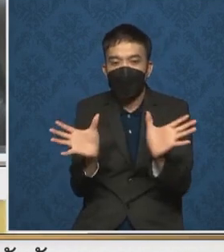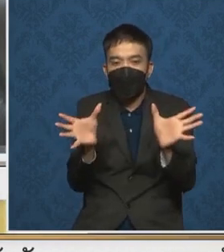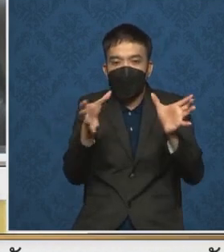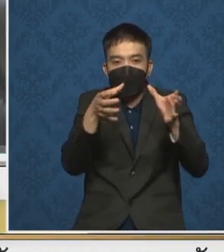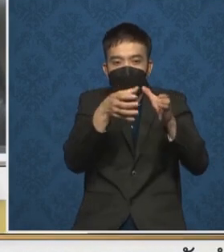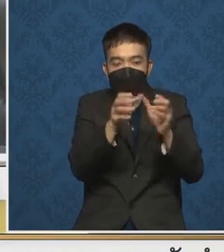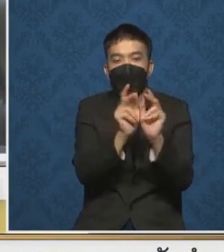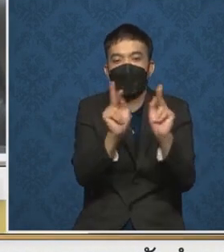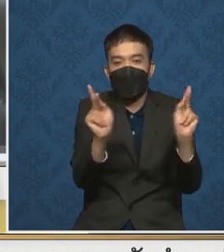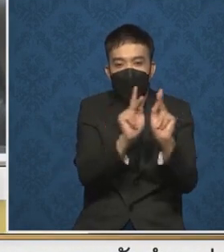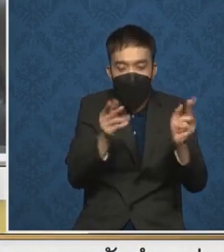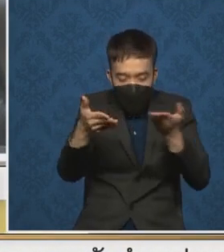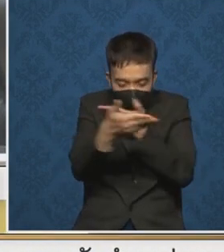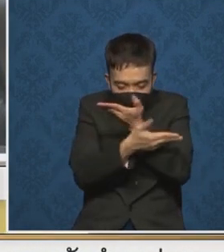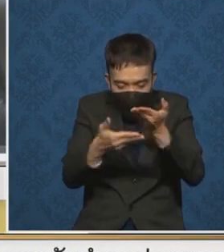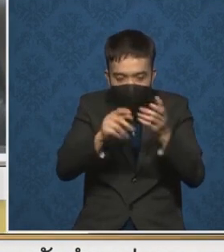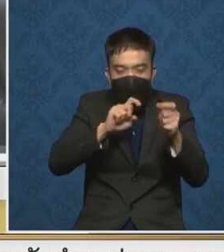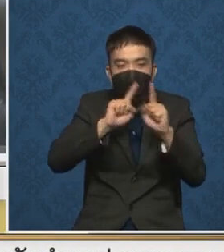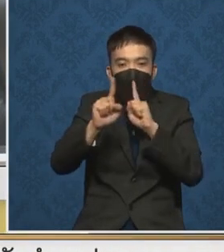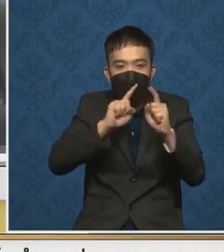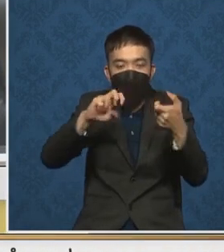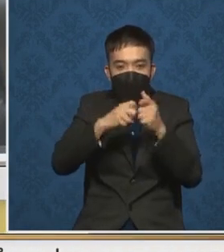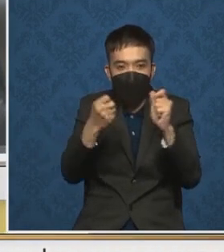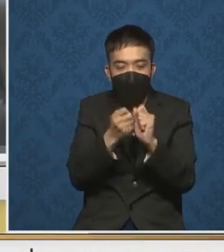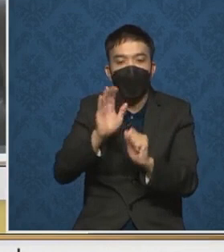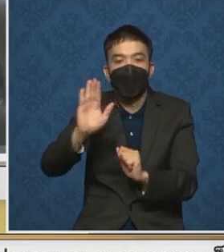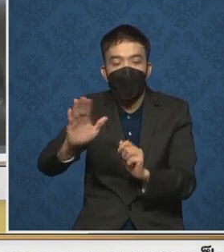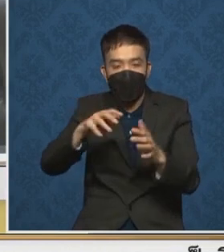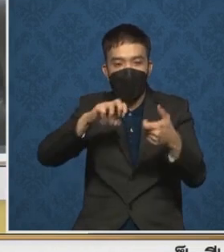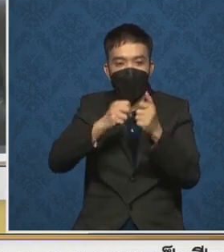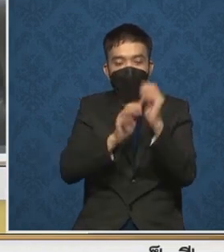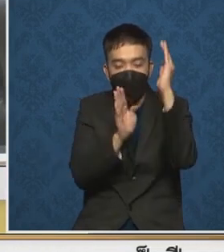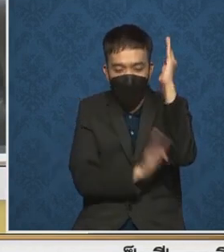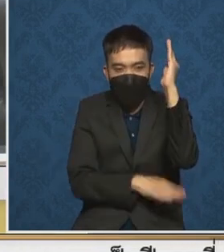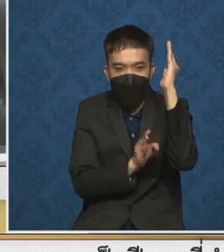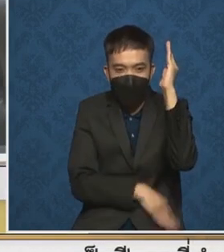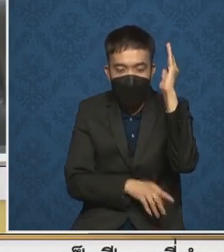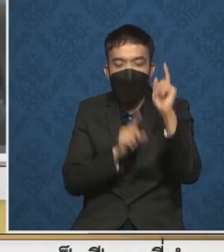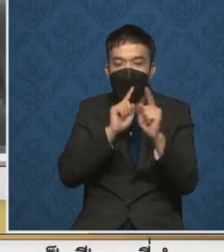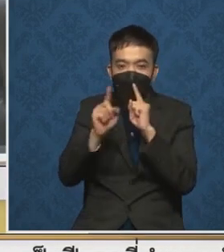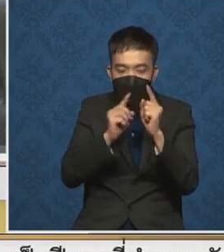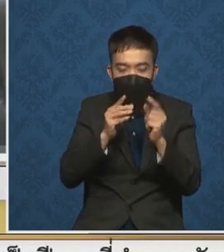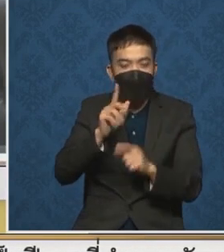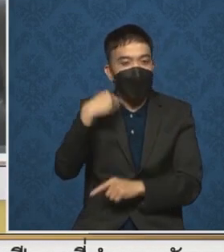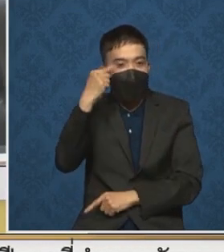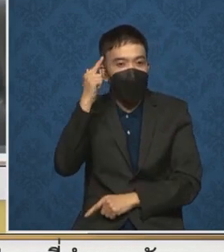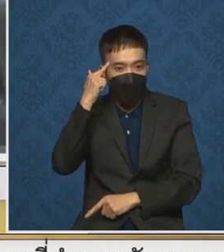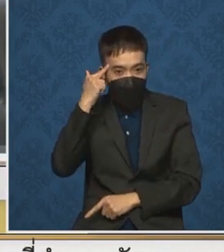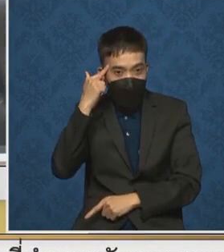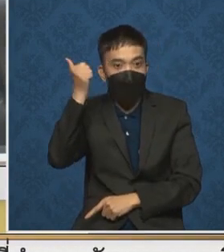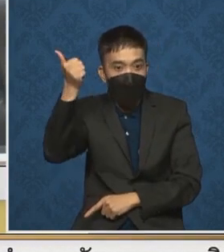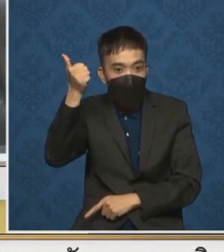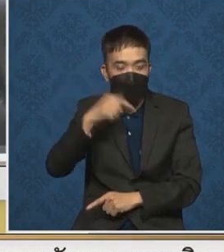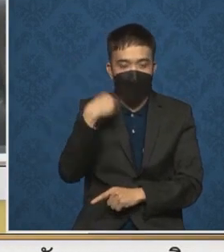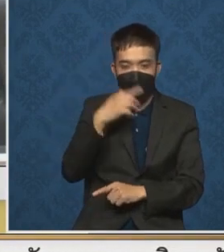ค์ของจระวัดชายแดนพักไ้มันเปเรื่องขคนจงหดชายแนพักไต้ที่จะต้องใช้คนรู้ดี ไม่ใช้คน